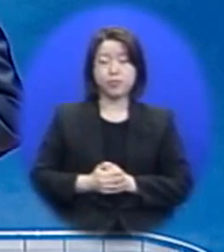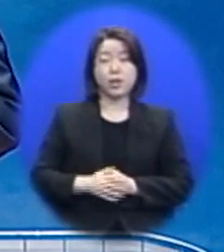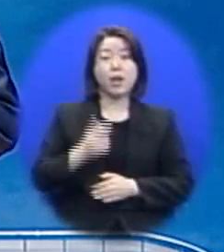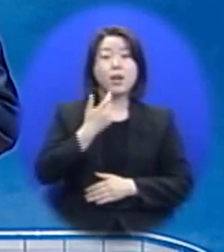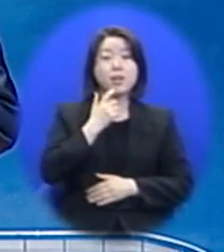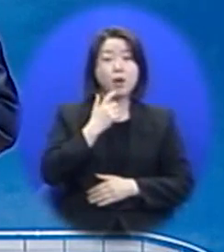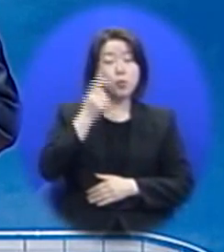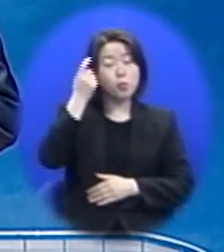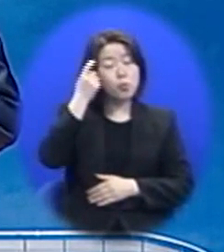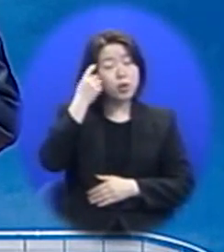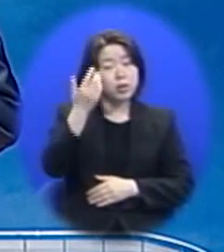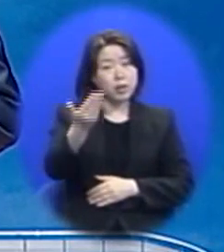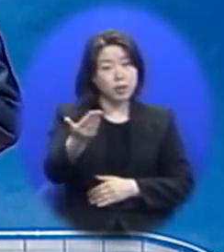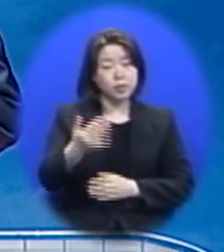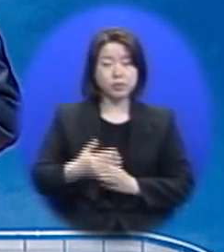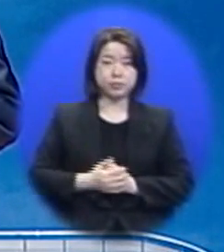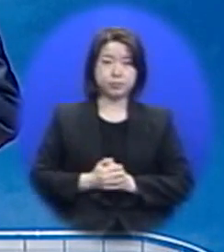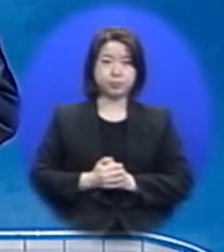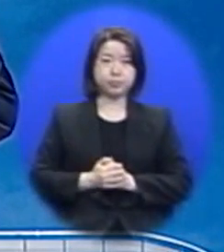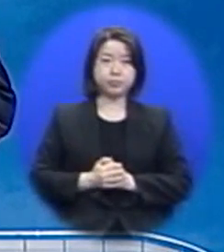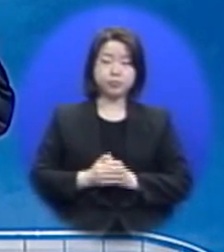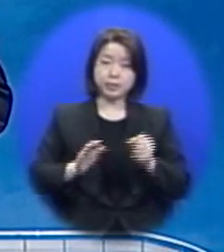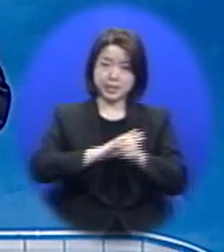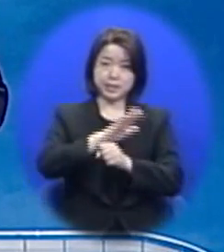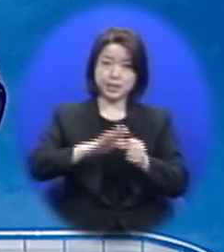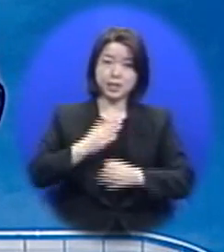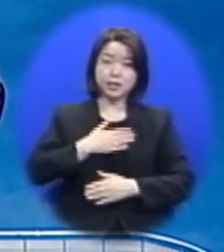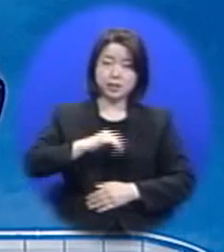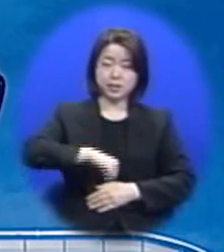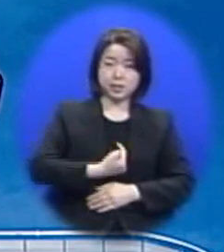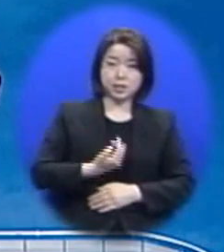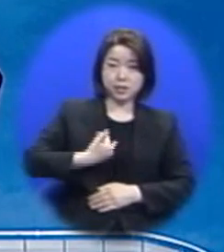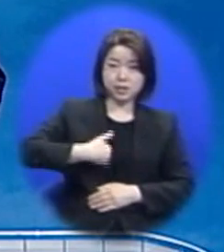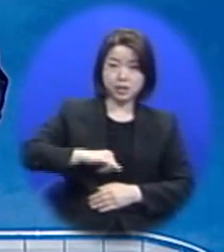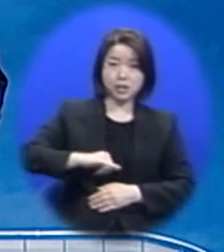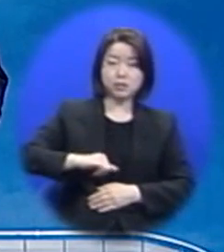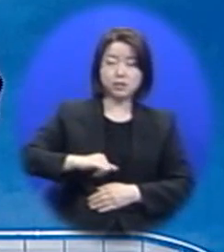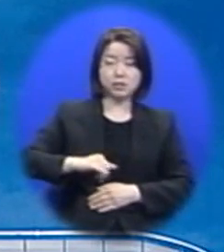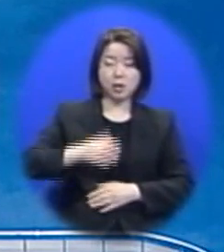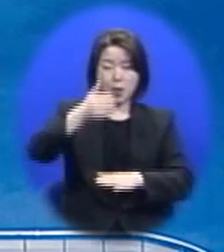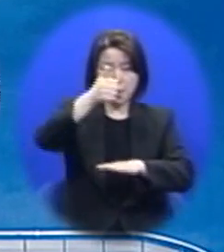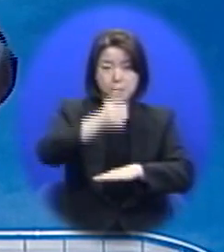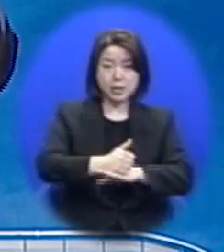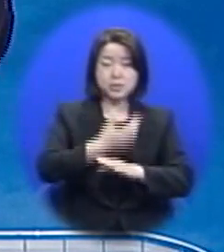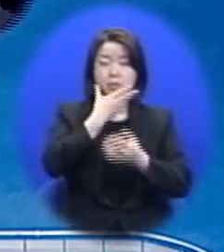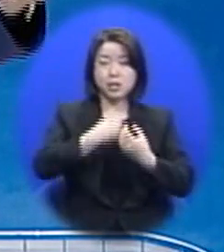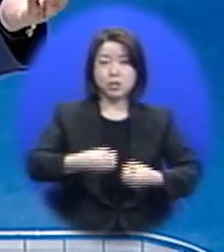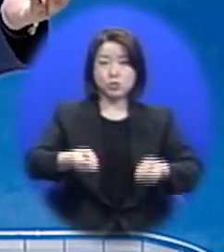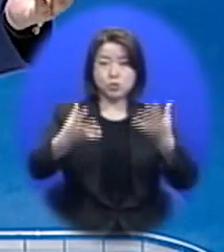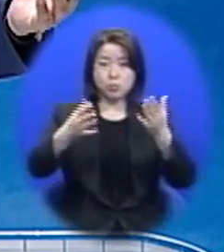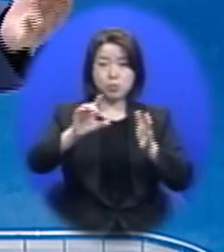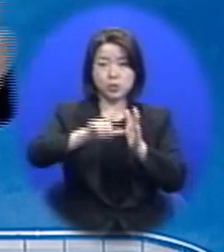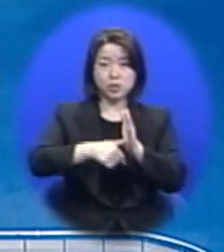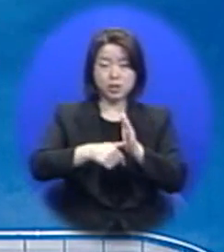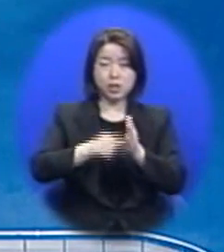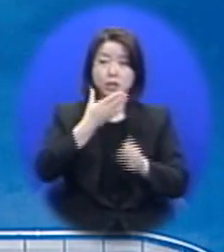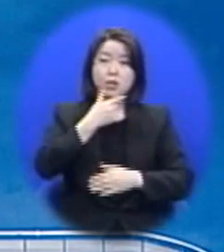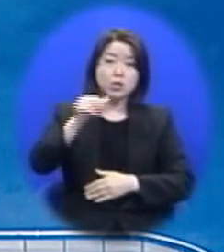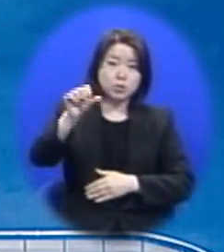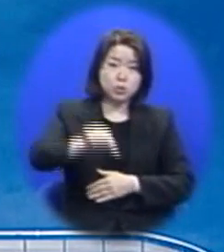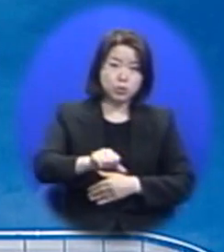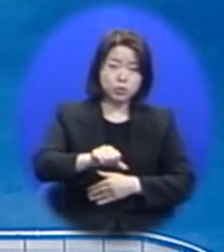야곱은 왜 그랬을까요? 사랑하는 자기 아들들인데 마지막 축복하는 시간에 왜 저주를 퍼붓는